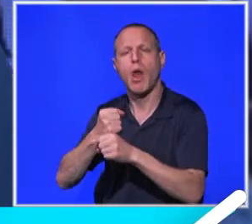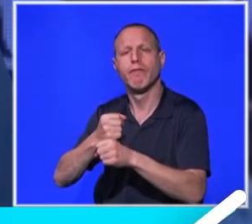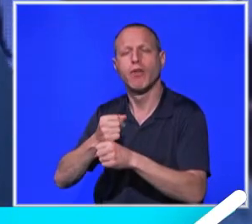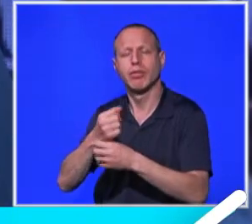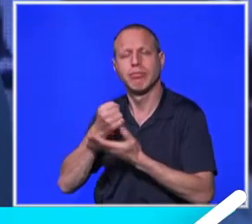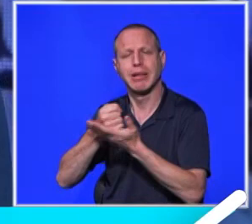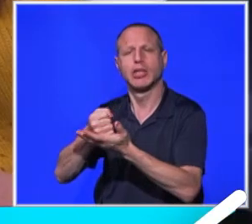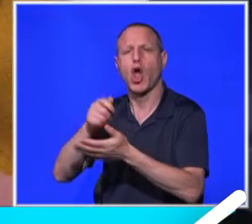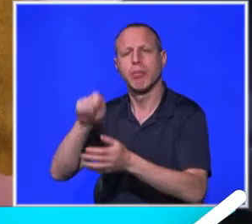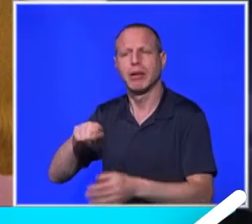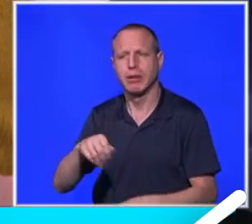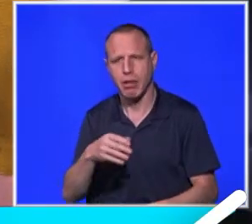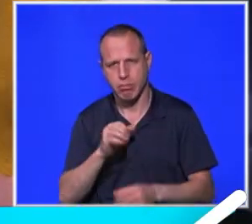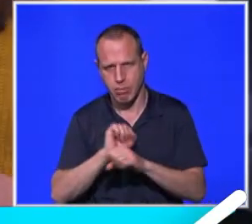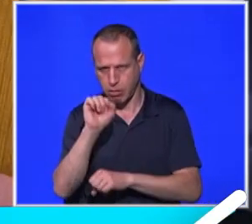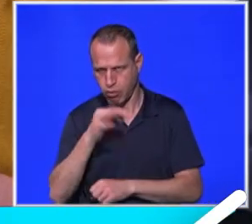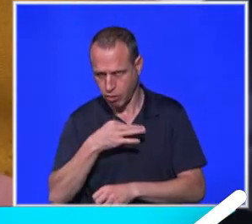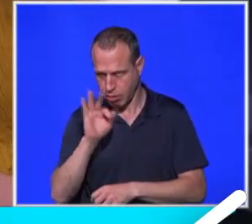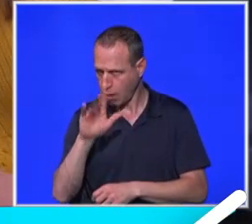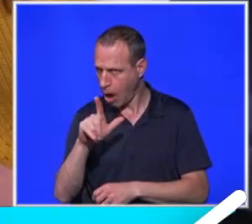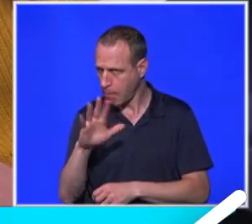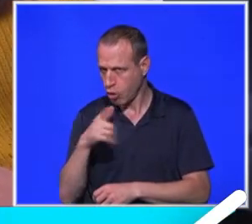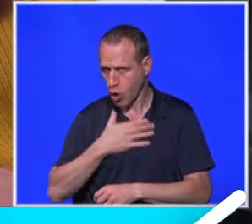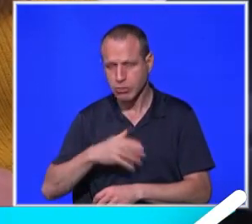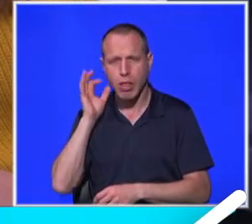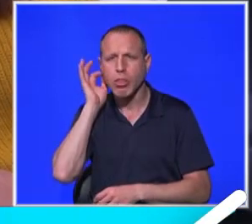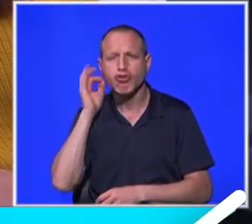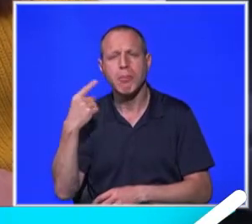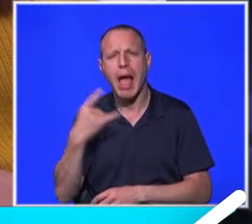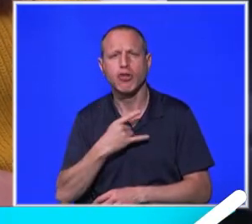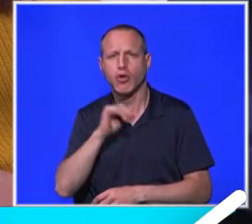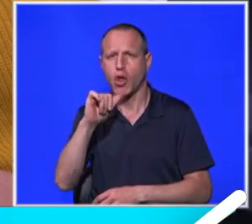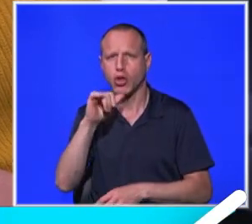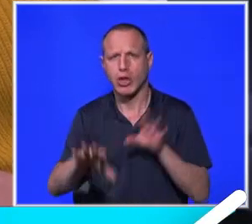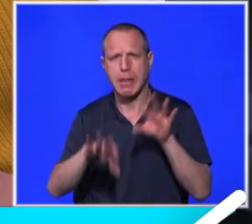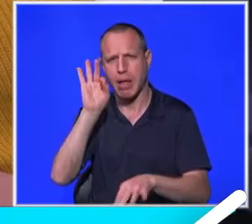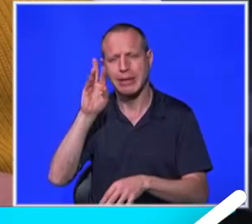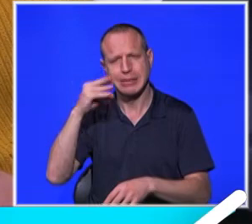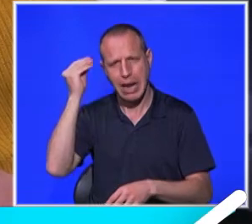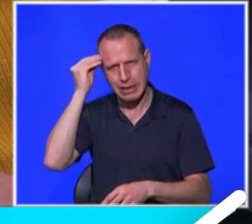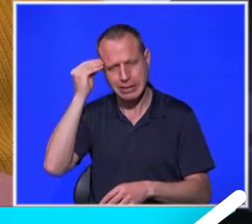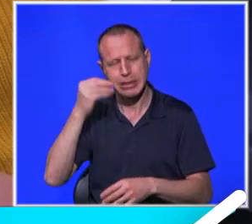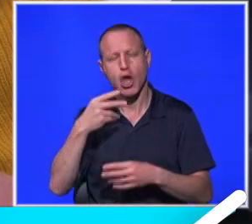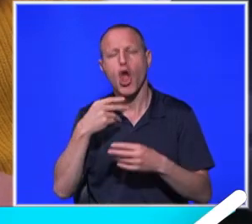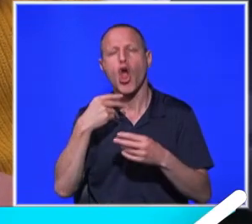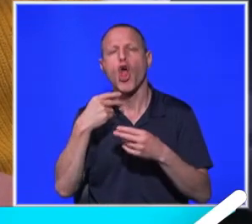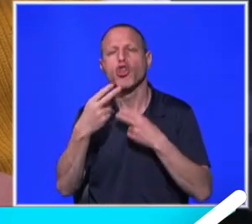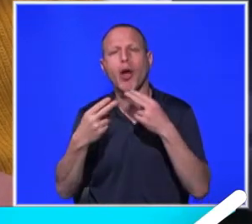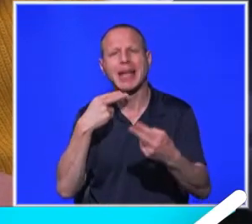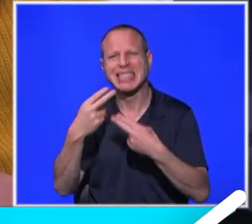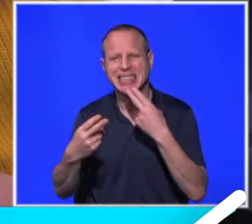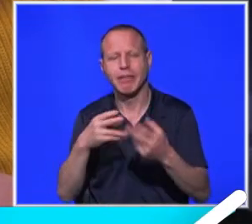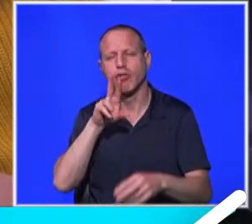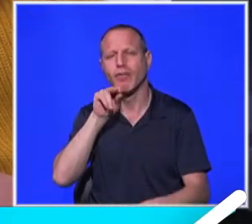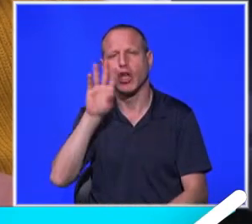חורה. הטענה היא שבעצם, טל, מה את רוצה? הנשים החרדיות לא רוצות להיבחר. צריך רק להזכיר לטוקבקיסטים ולדוברי שס,